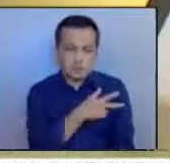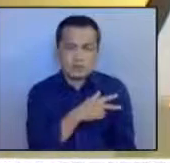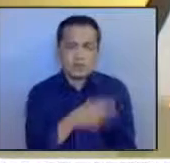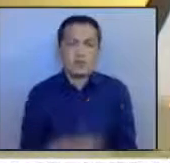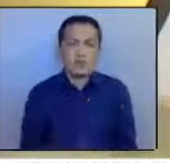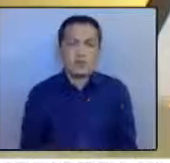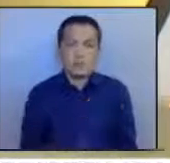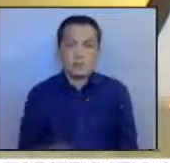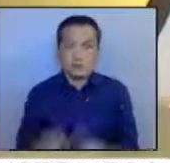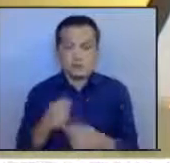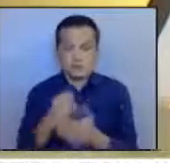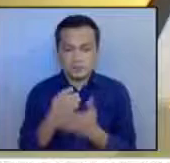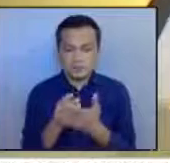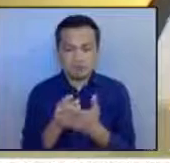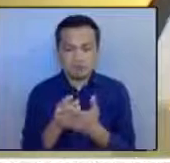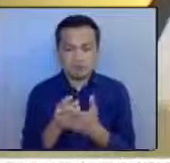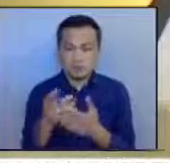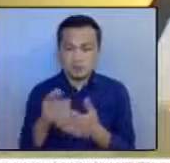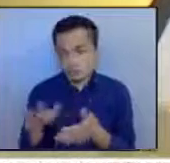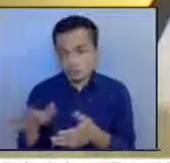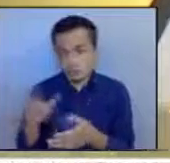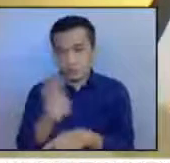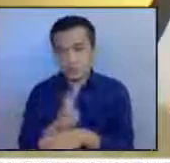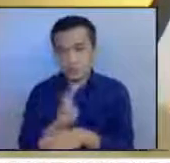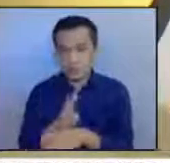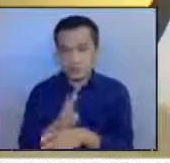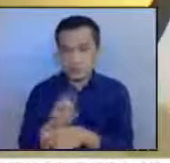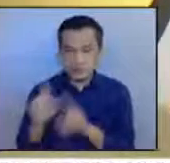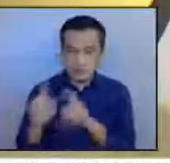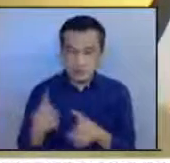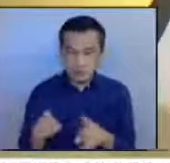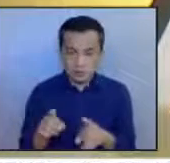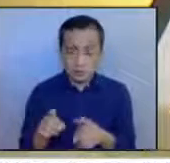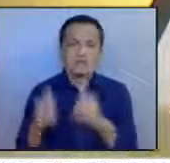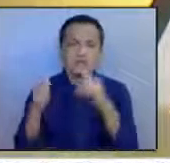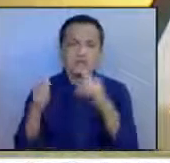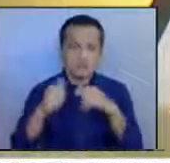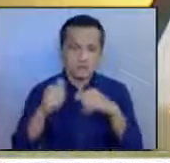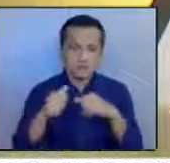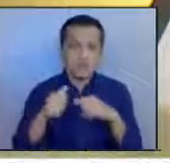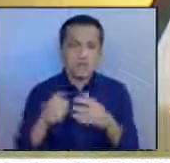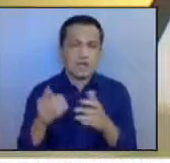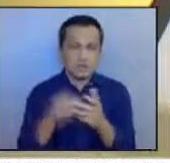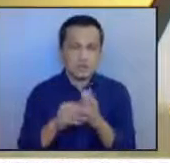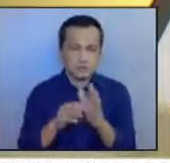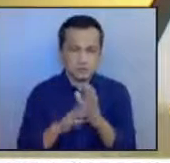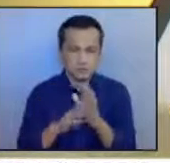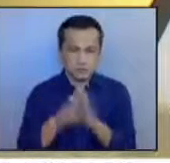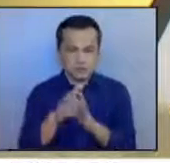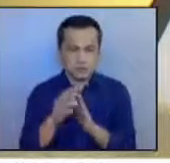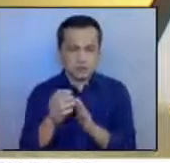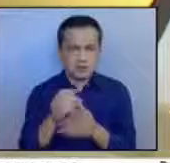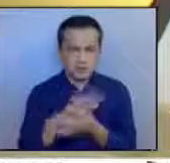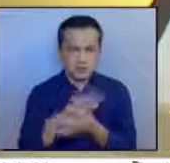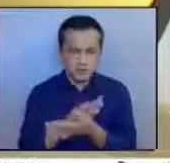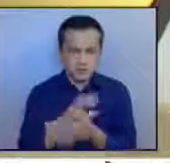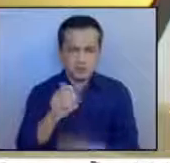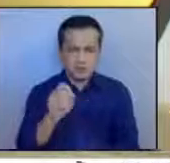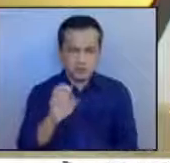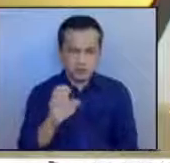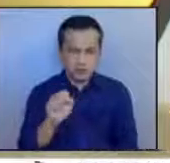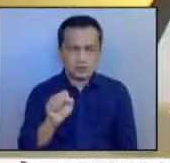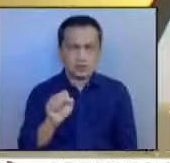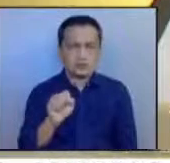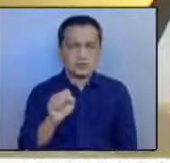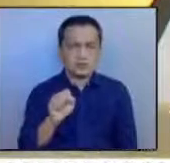may negosyo ang tatanungin, pabor sila sa panukala lalo't muli na namang tumataas ang COVID-19 cases sa bansa.